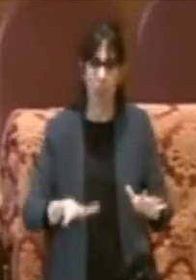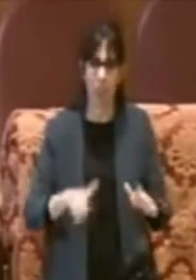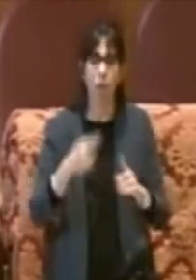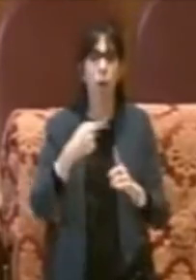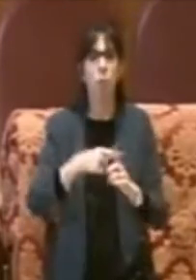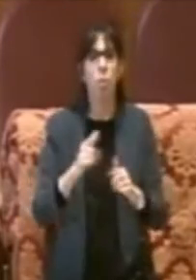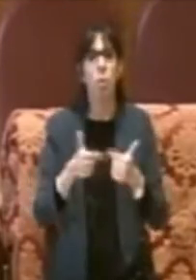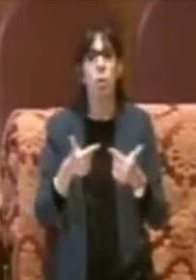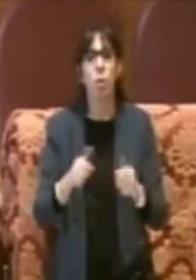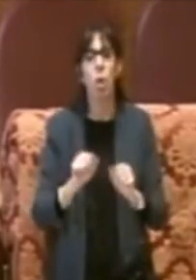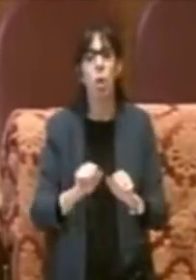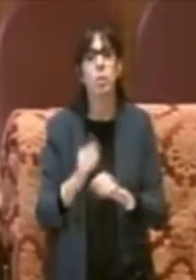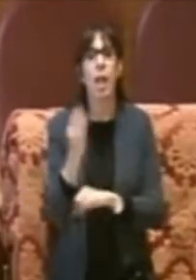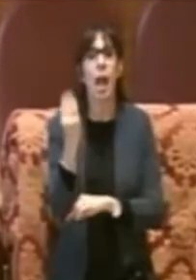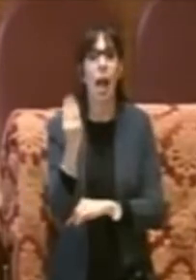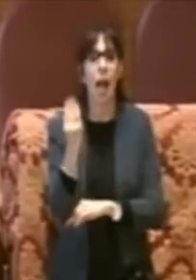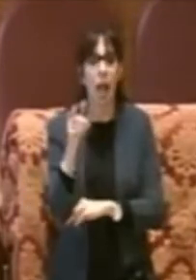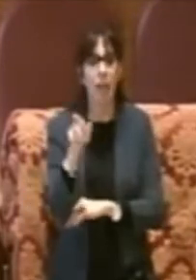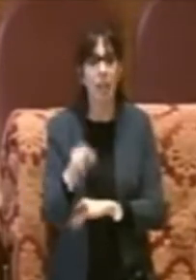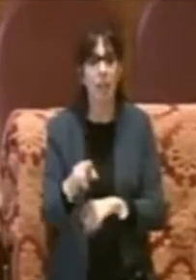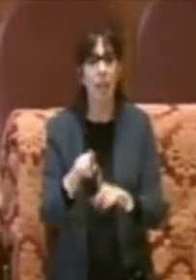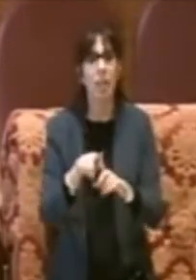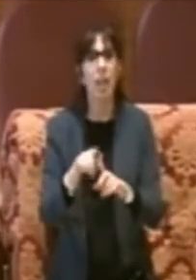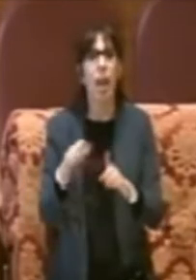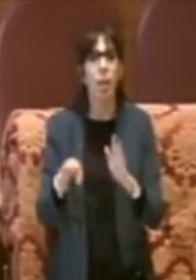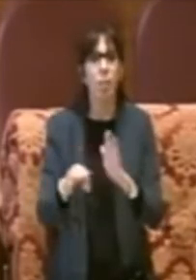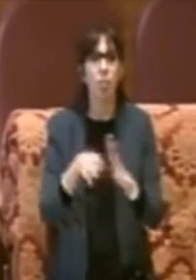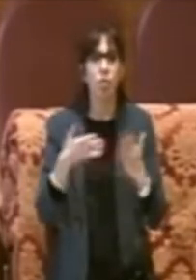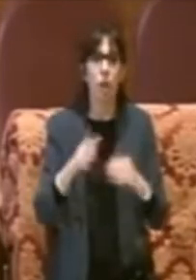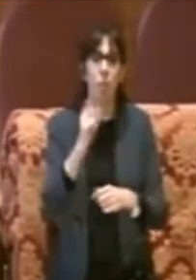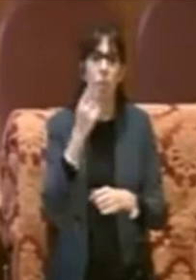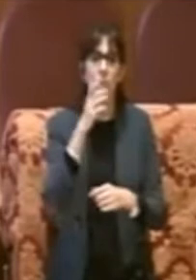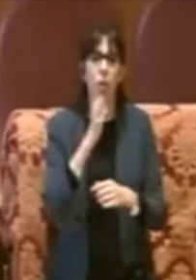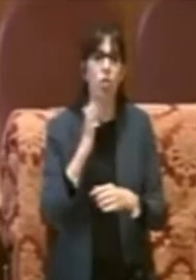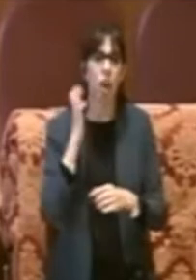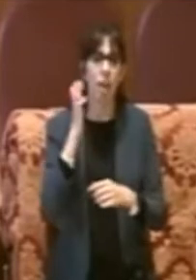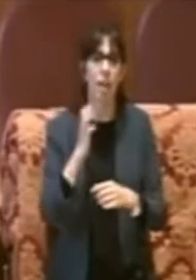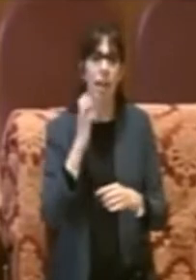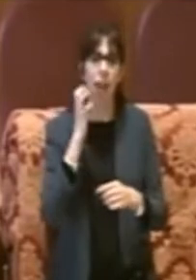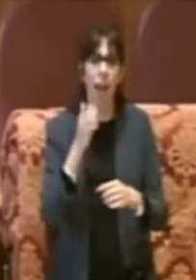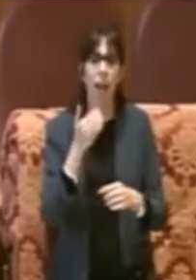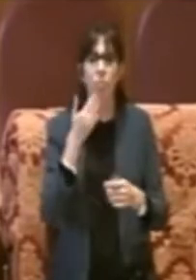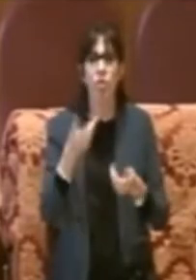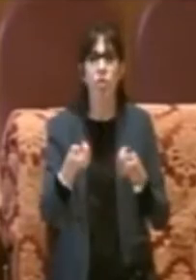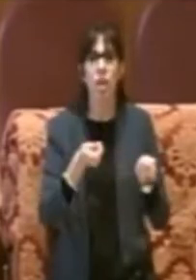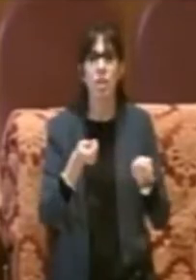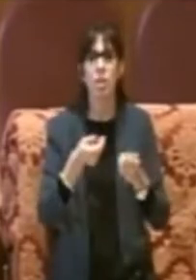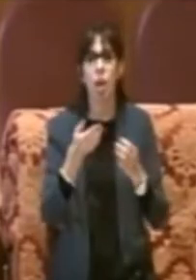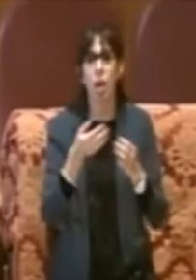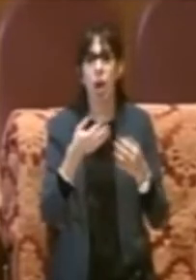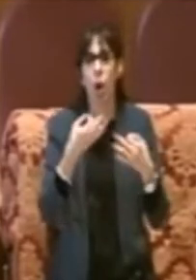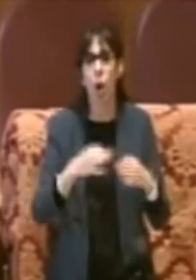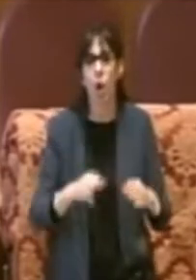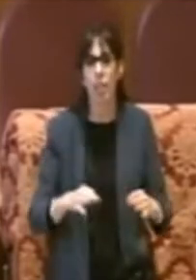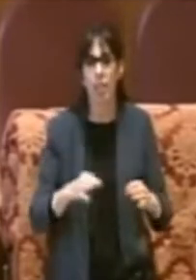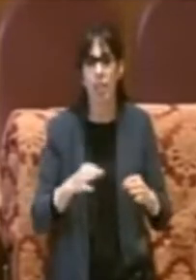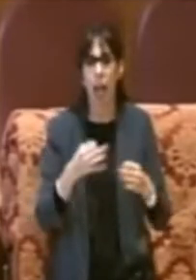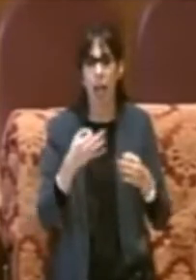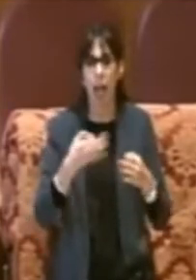di partire dal primo gennaio con una gestione ordinaria del